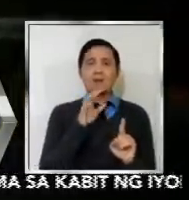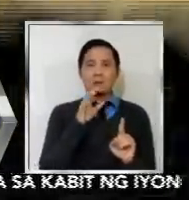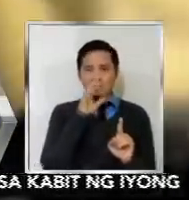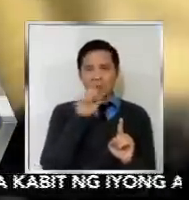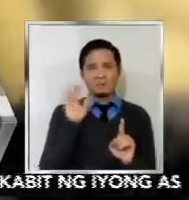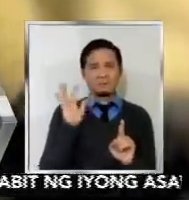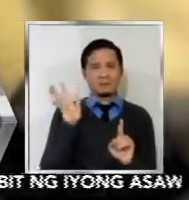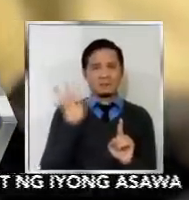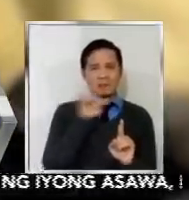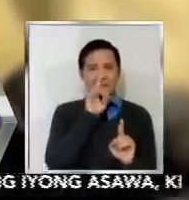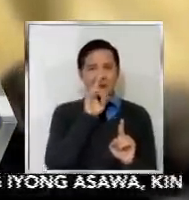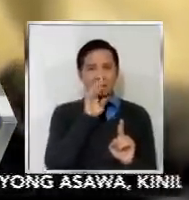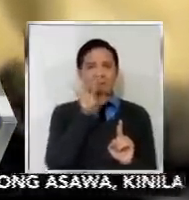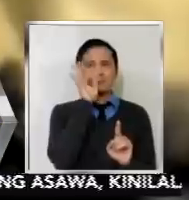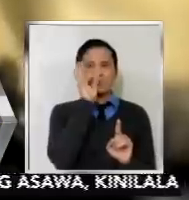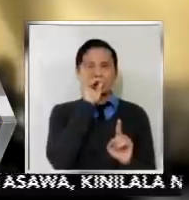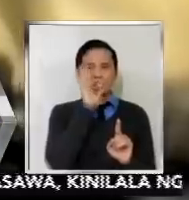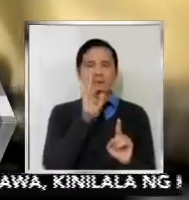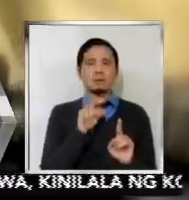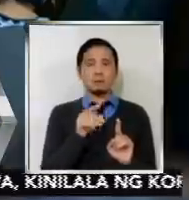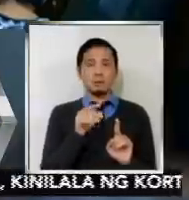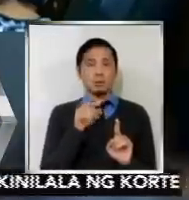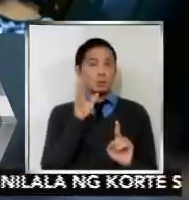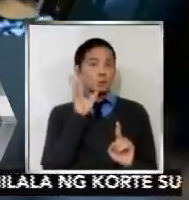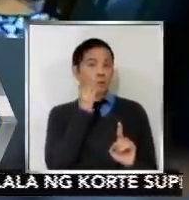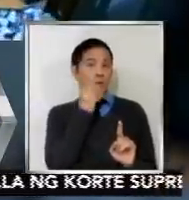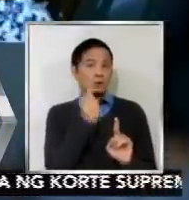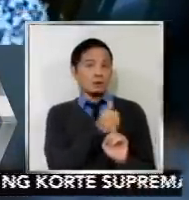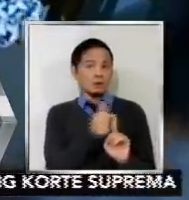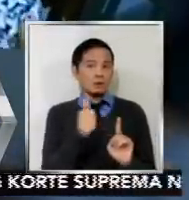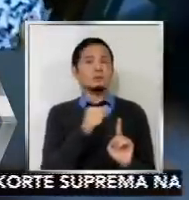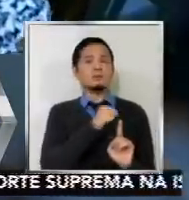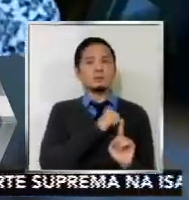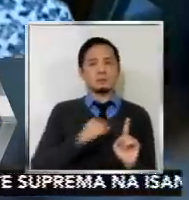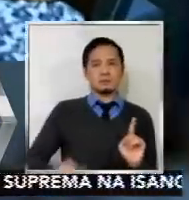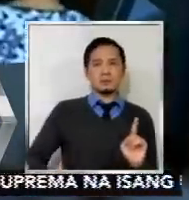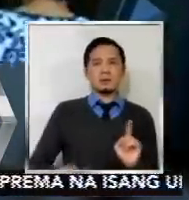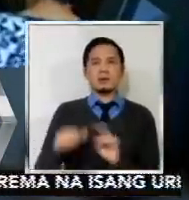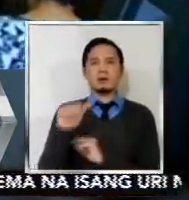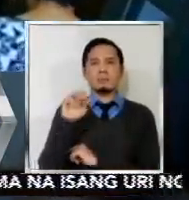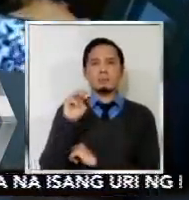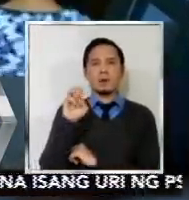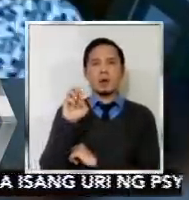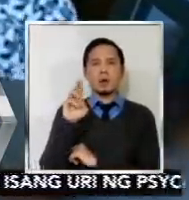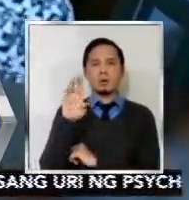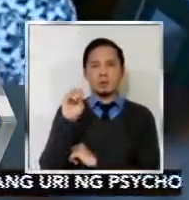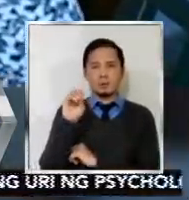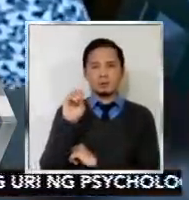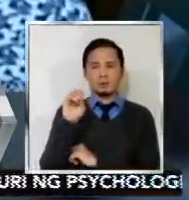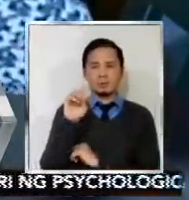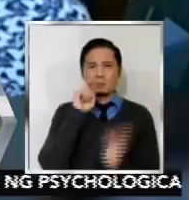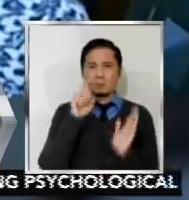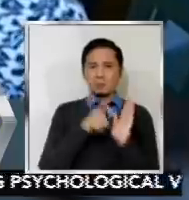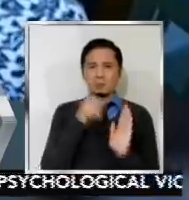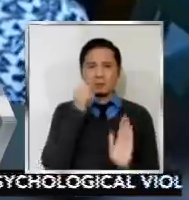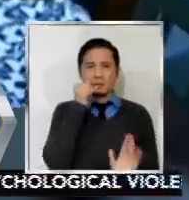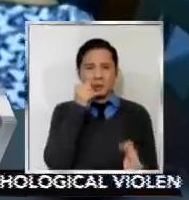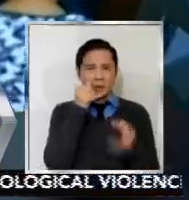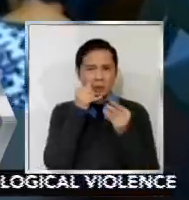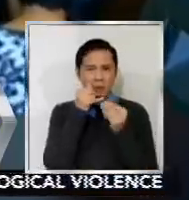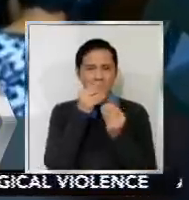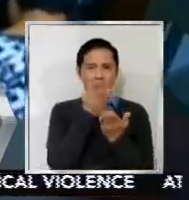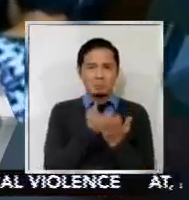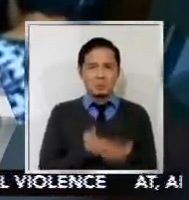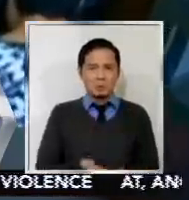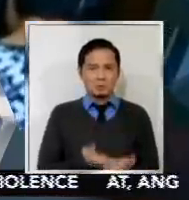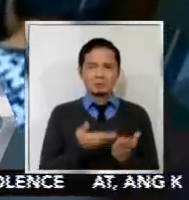sa kamay ni Philippine Ambassador to Brazil, Marichu Mauro. Makikita yan sa serye ng mga CCTV footage na unang inilabas ng Brazilian TV